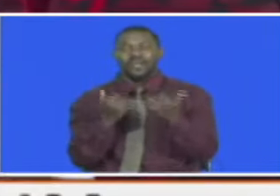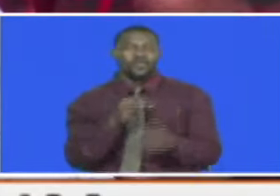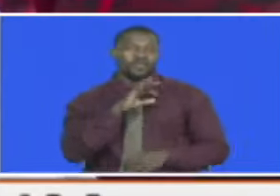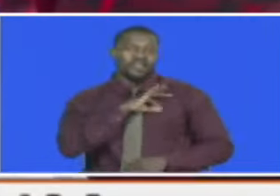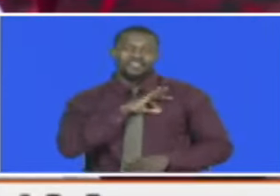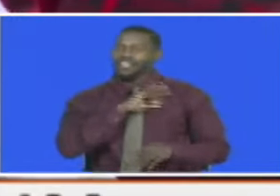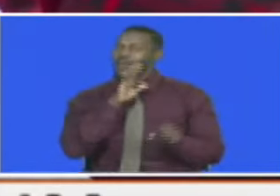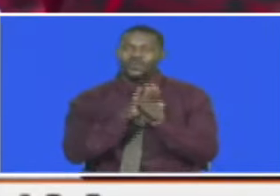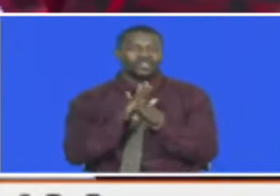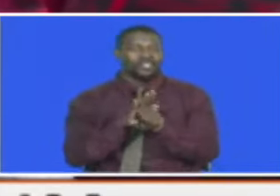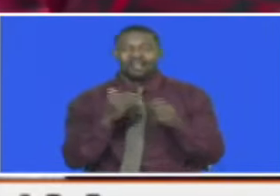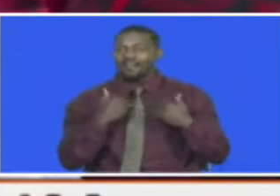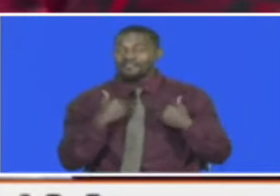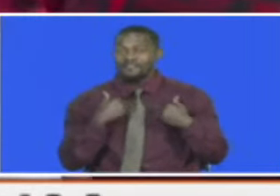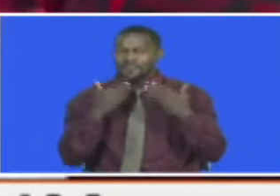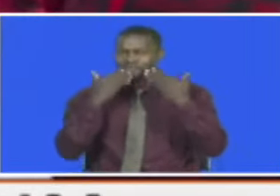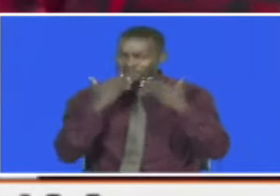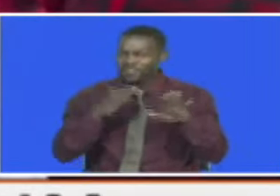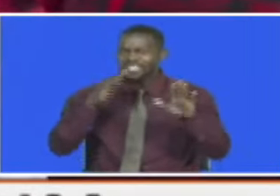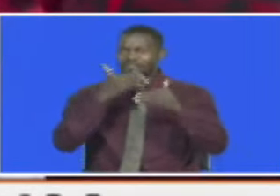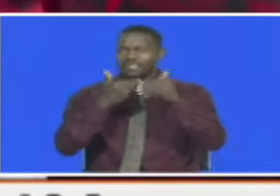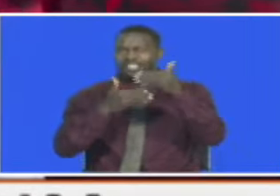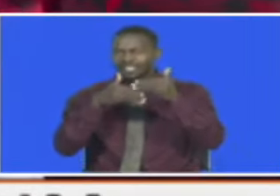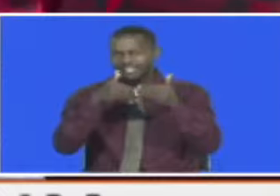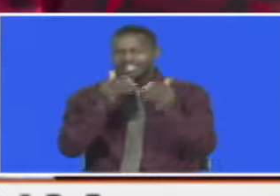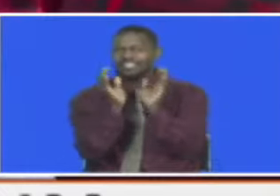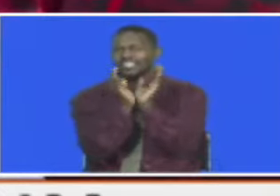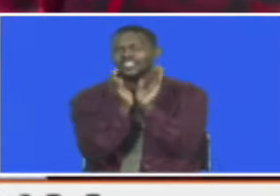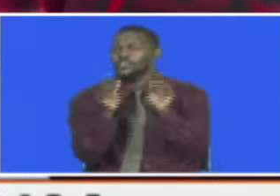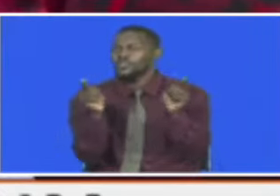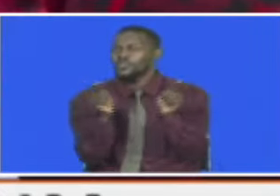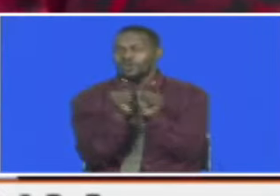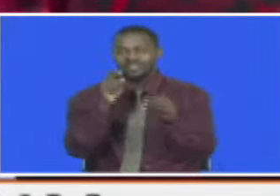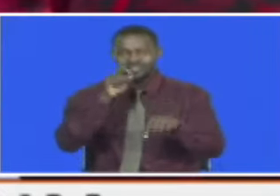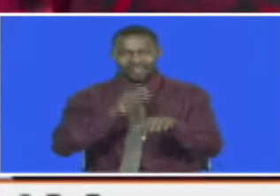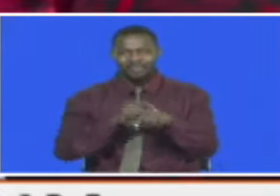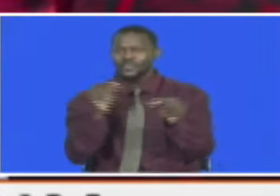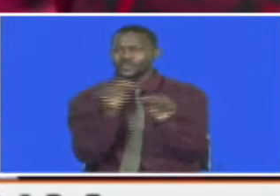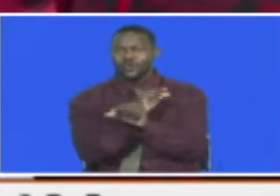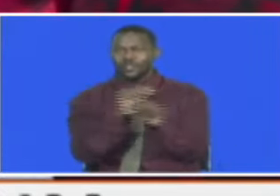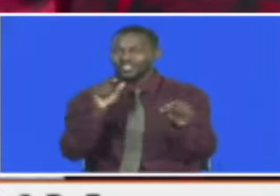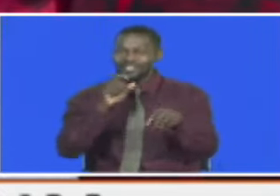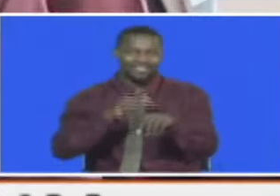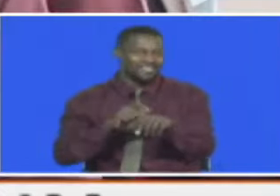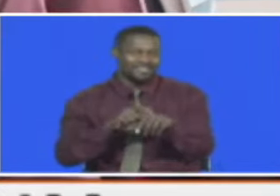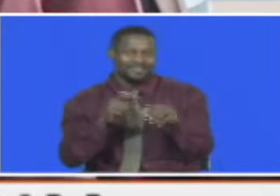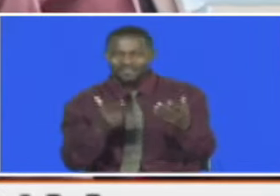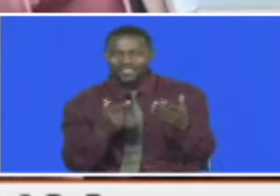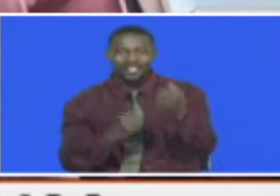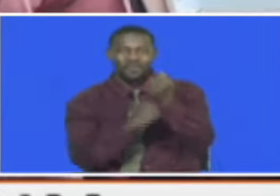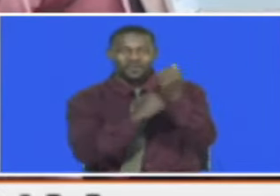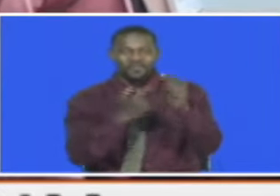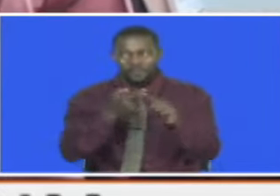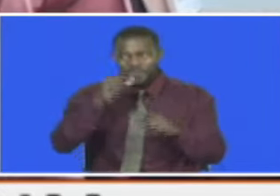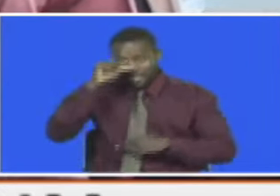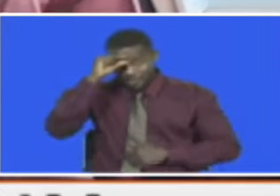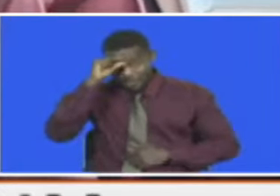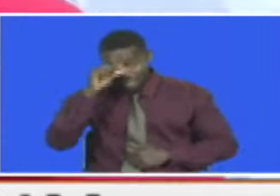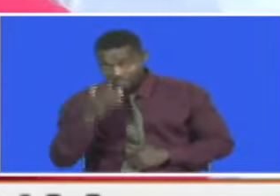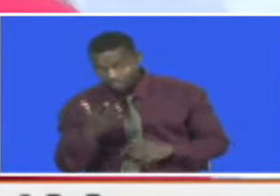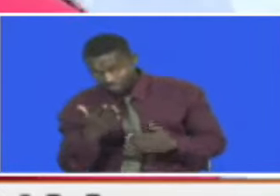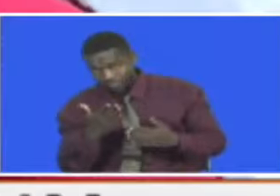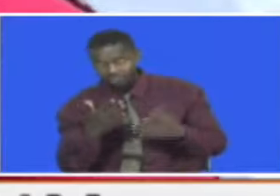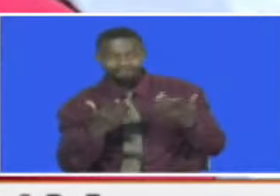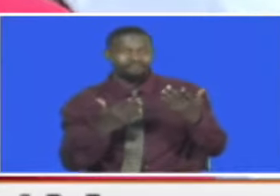Wakwale. Uwanja huu umekamilika kwa muda mfupi kwa support ambayo tumepata kutoka serikali ya kitaifa. Katibu mkuu wa Wizara ya